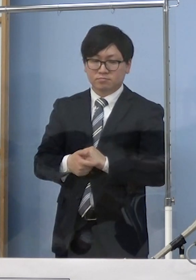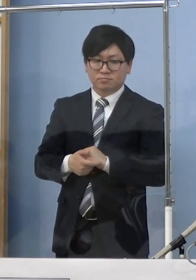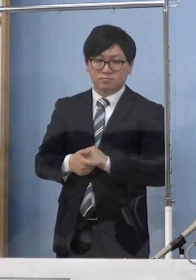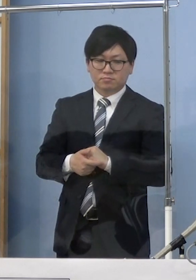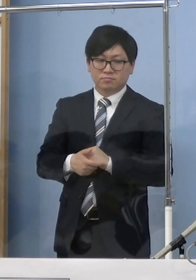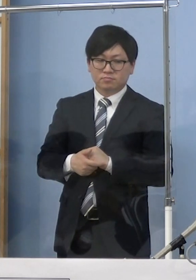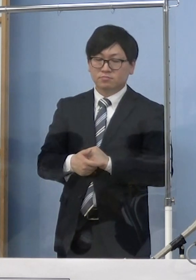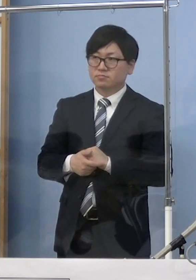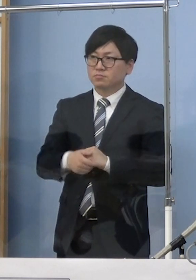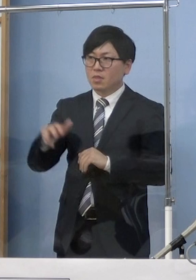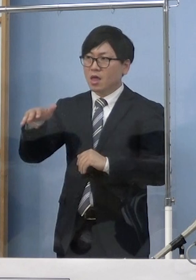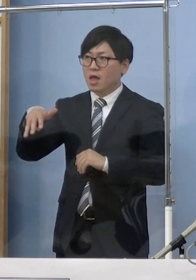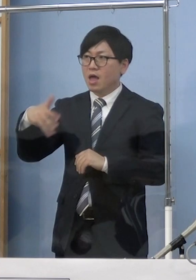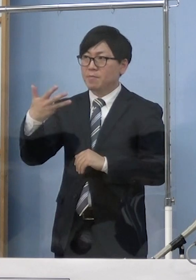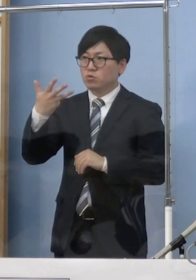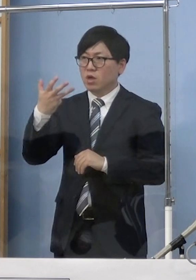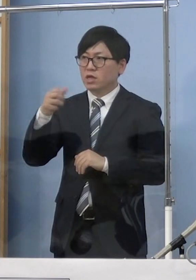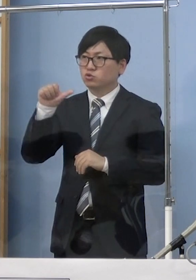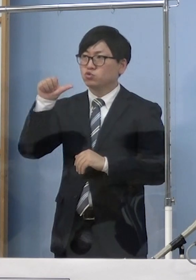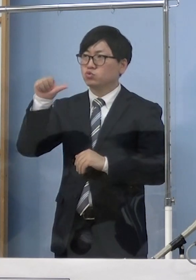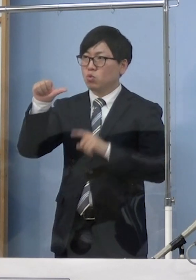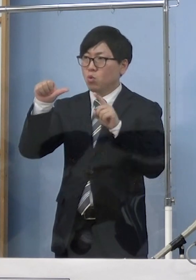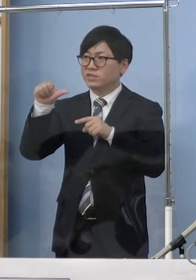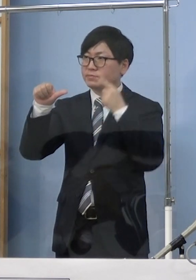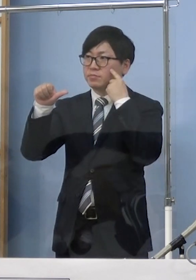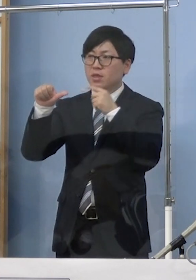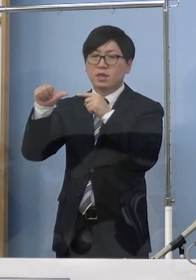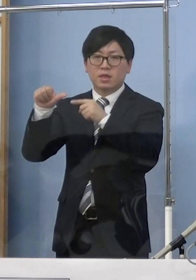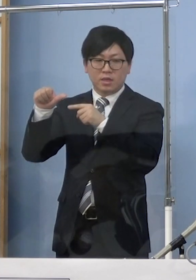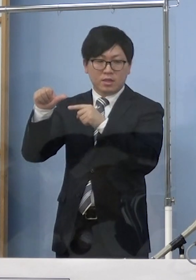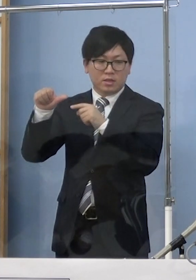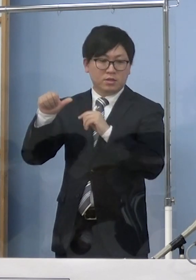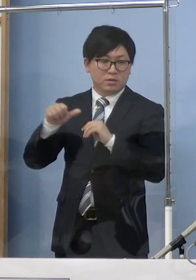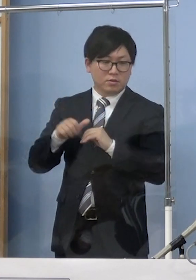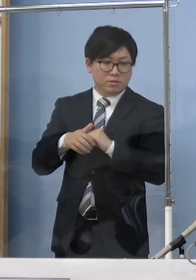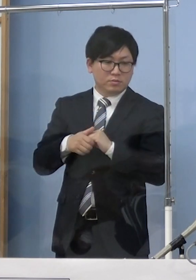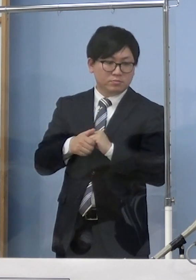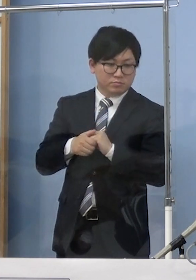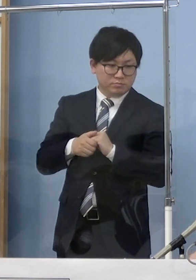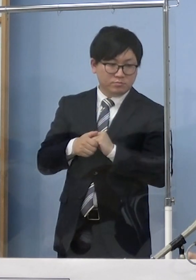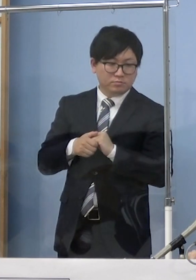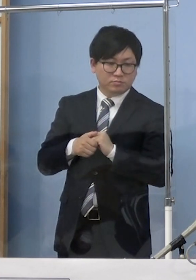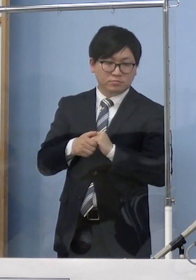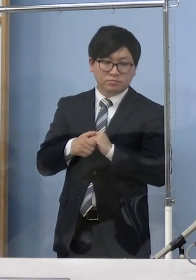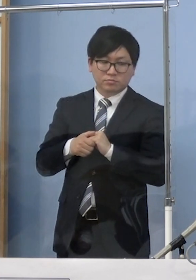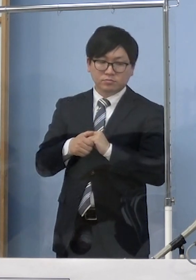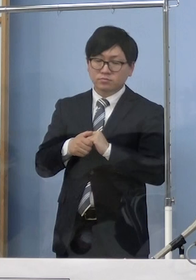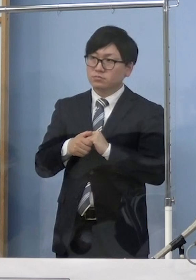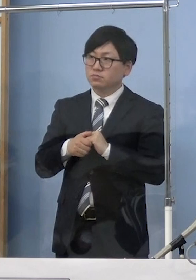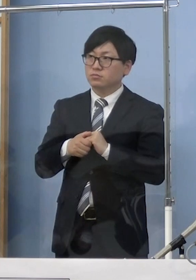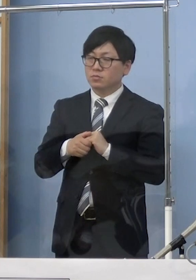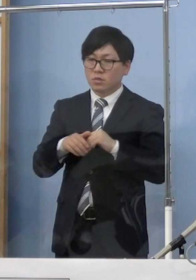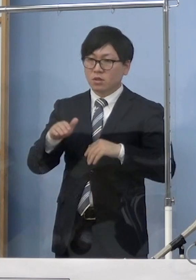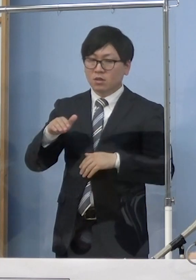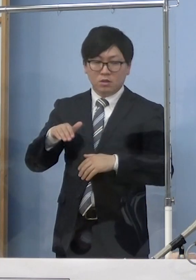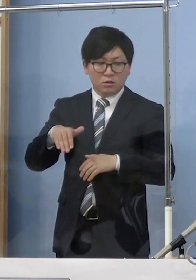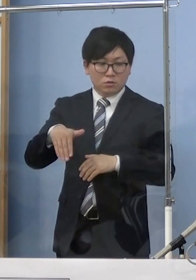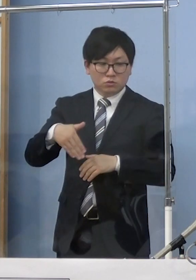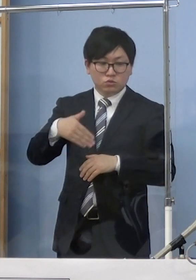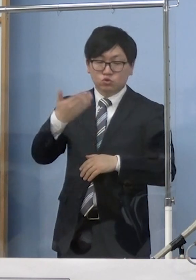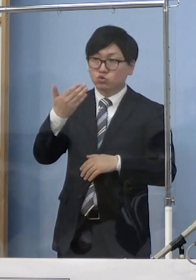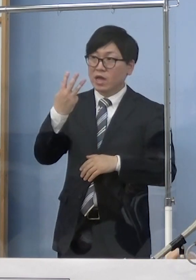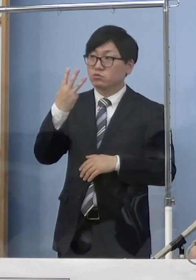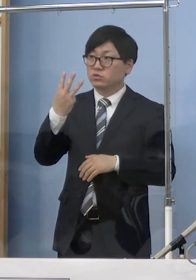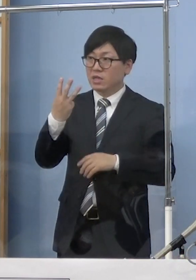すみません、毎日見ます。諸症状についてなんですけども、 はい、 885例目の方、 885例目、 はい、そう、903例目の